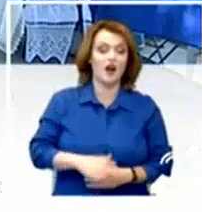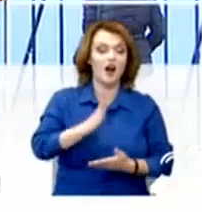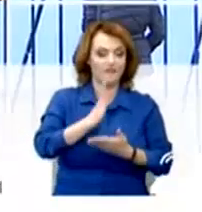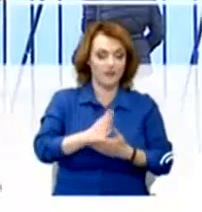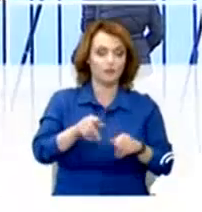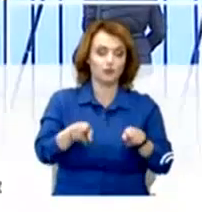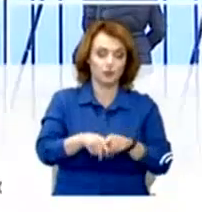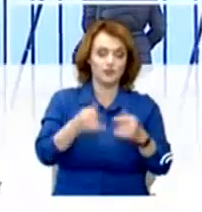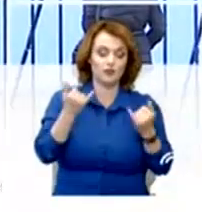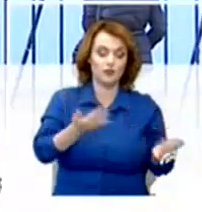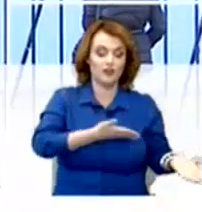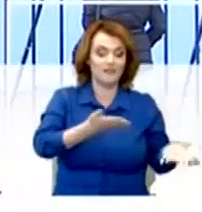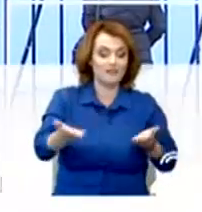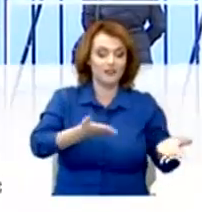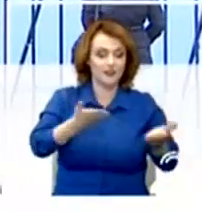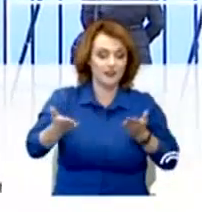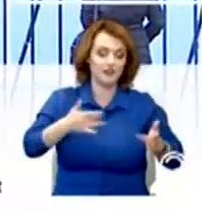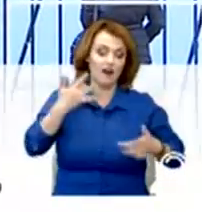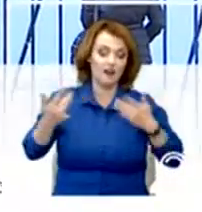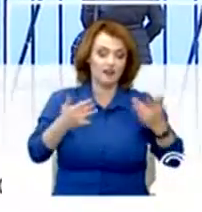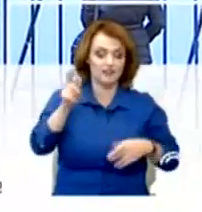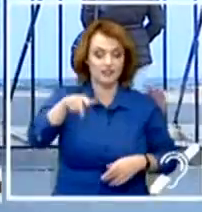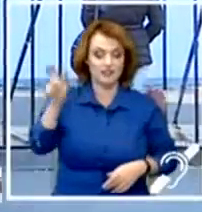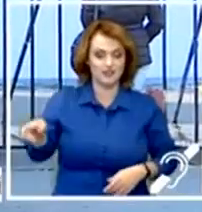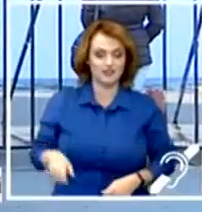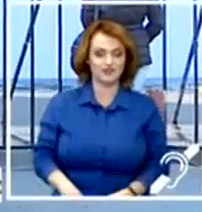Constantin Moscovici, Doina Sulac, Doredos și alții.